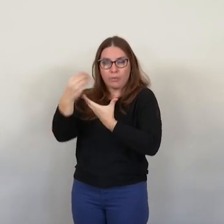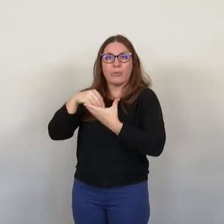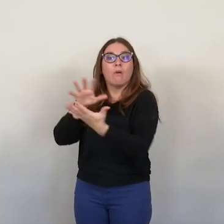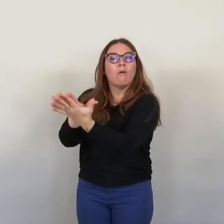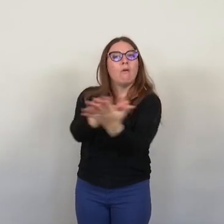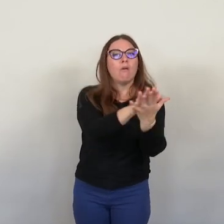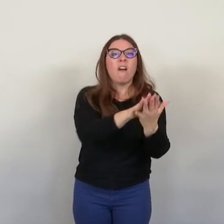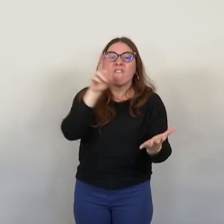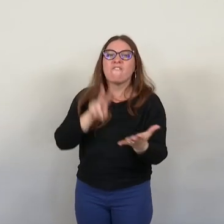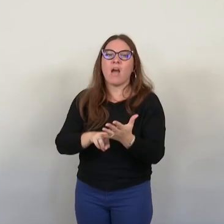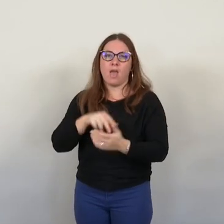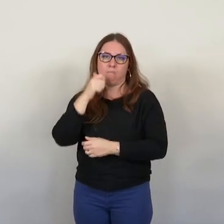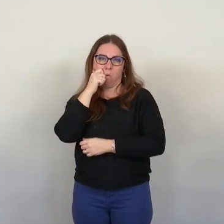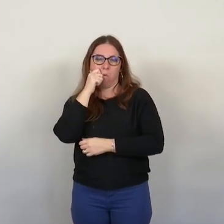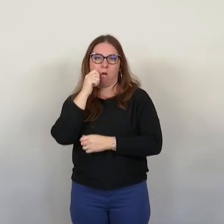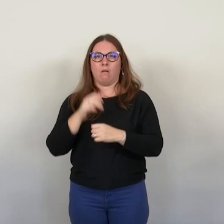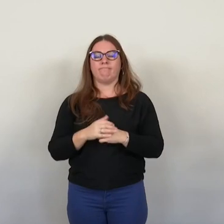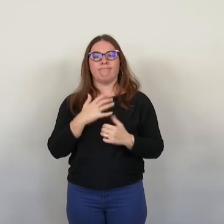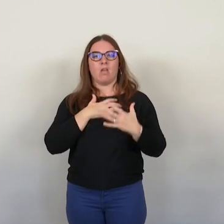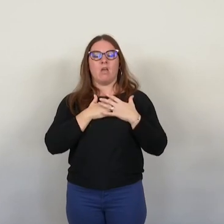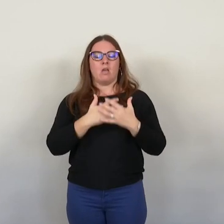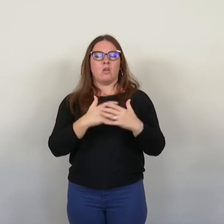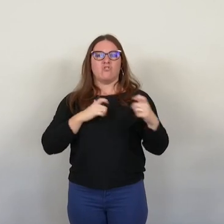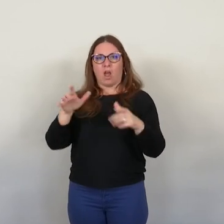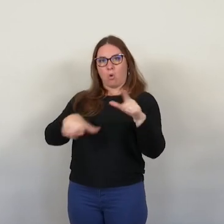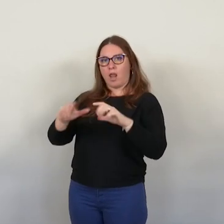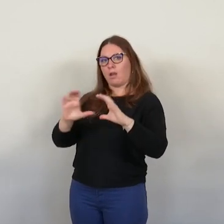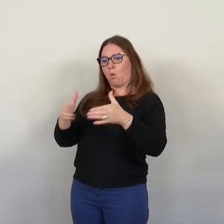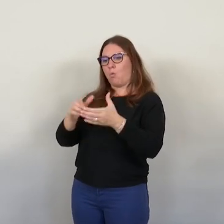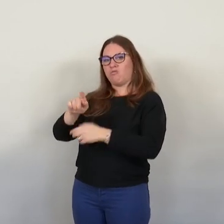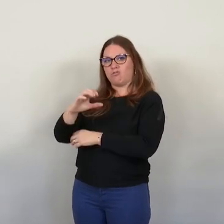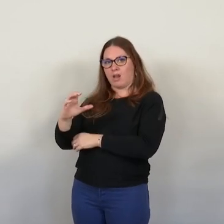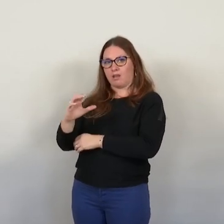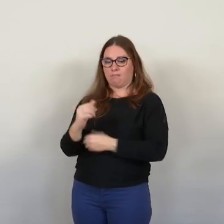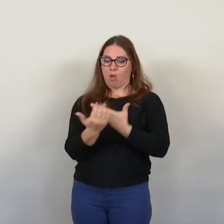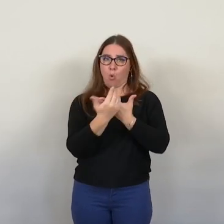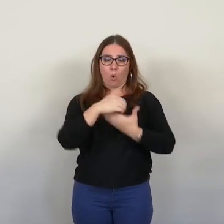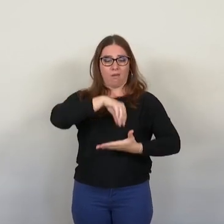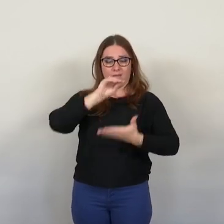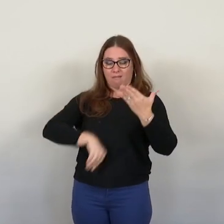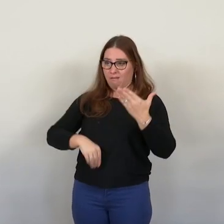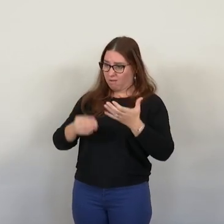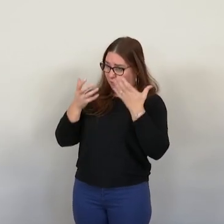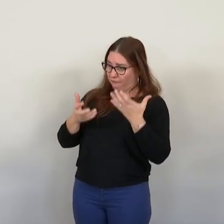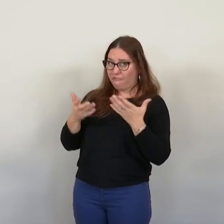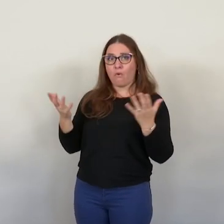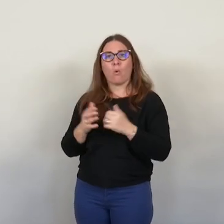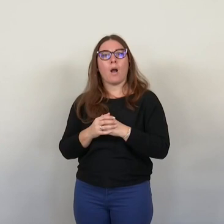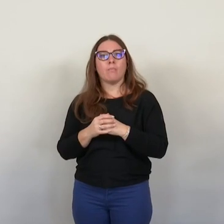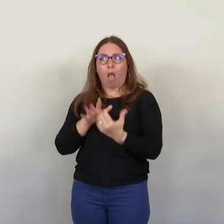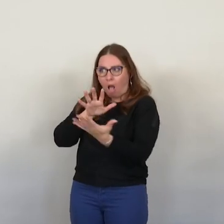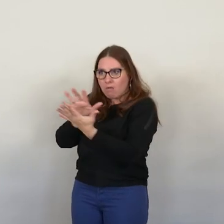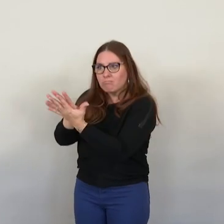des vrais chers collègues du groupe Grenoble en commun nous avons par ce courrier voulu vous demander une rencontre afin